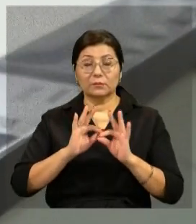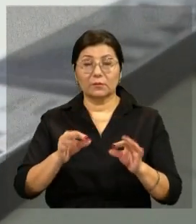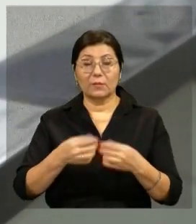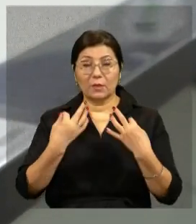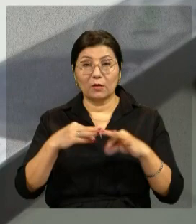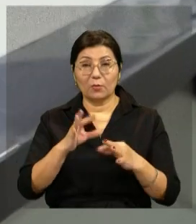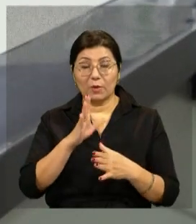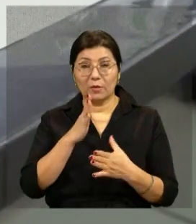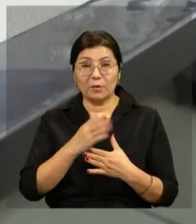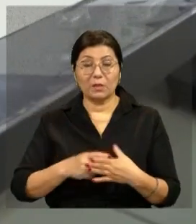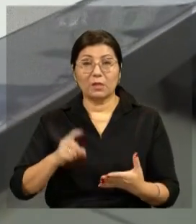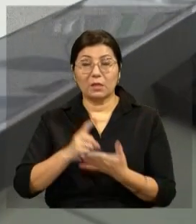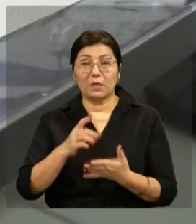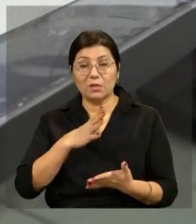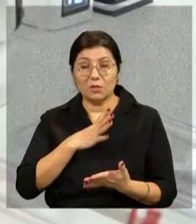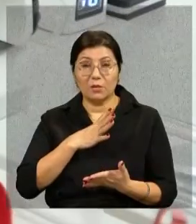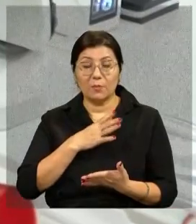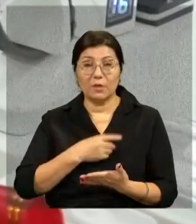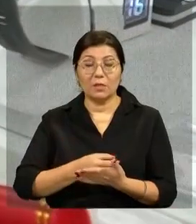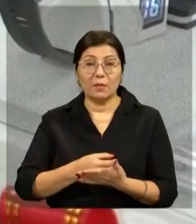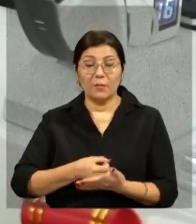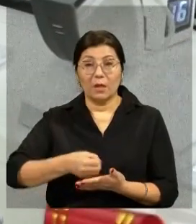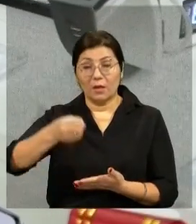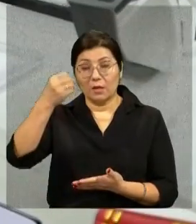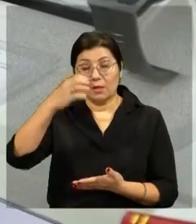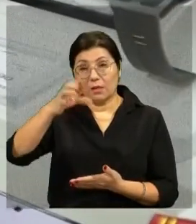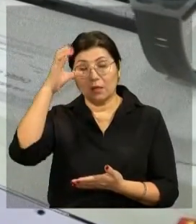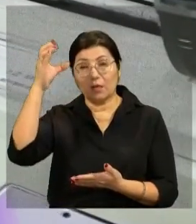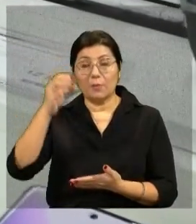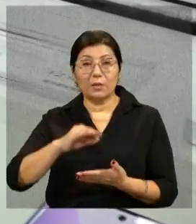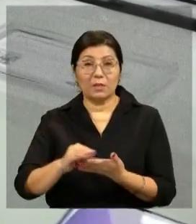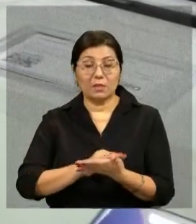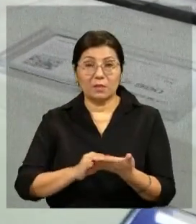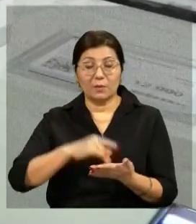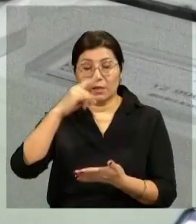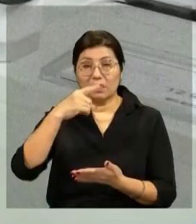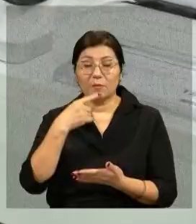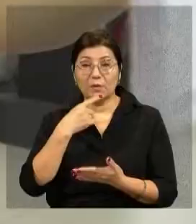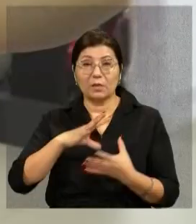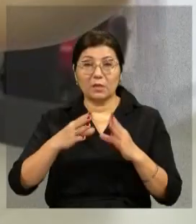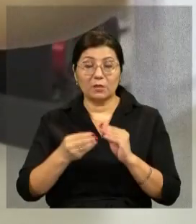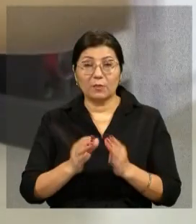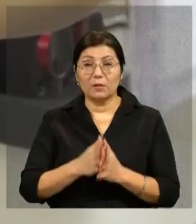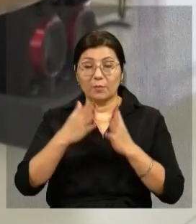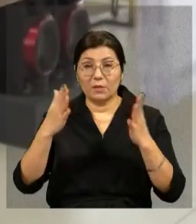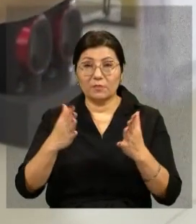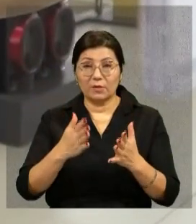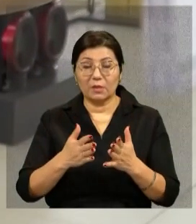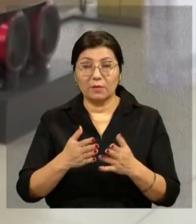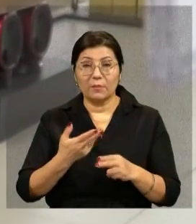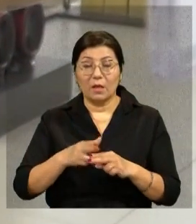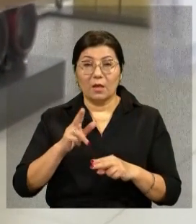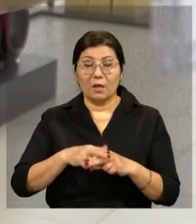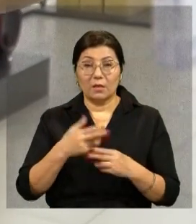реклама должна иметь грамотный текст на казахском языке. Результат таких рейдов большой, а именно соблюдение языковых норм в рекламе